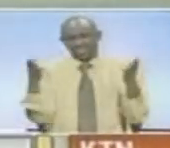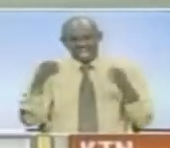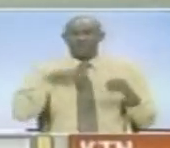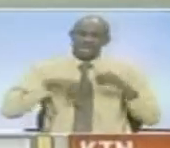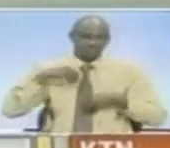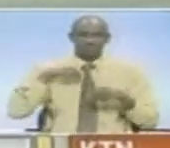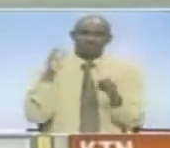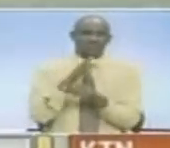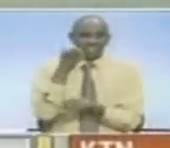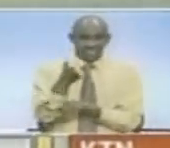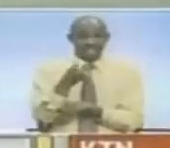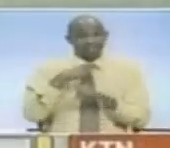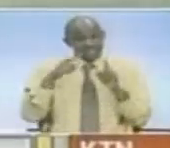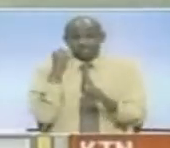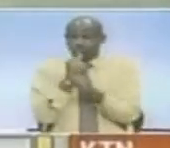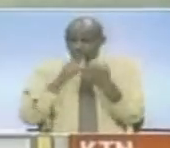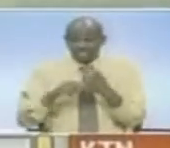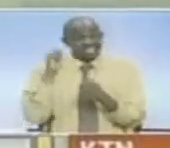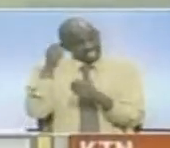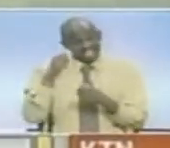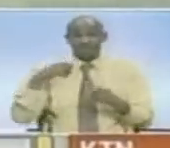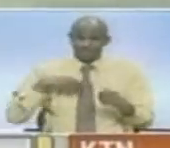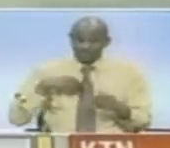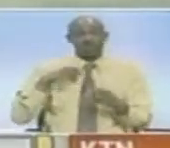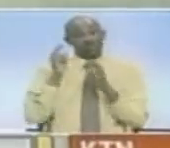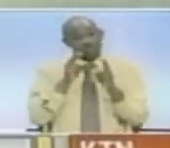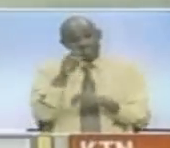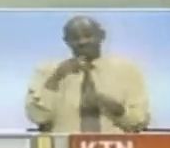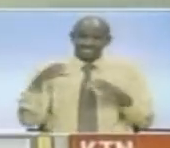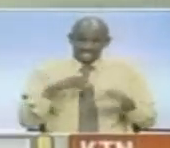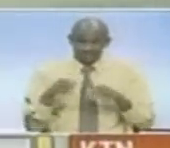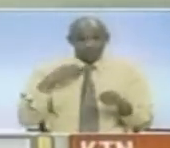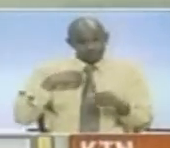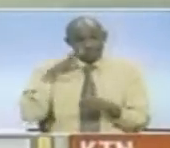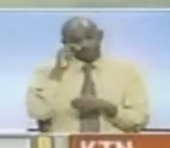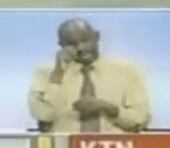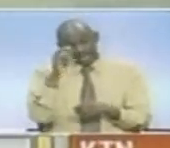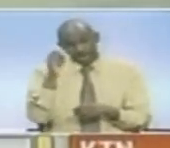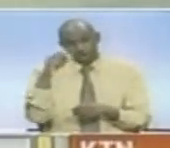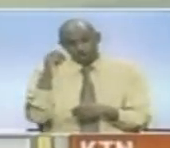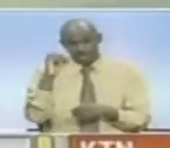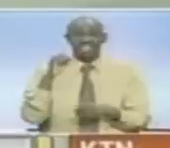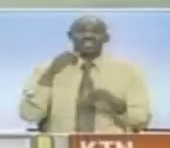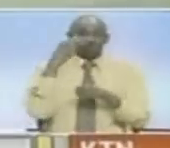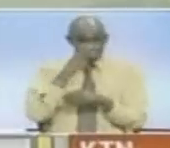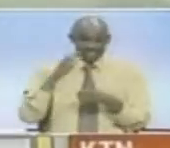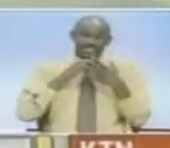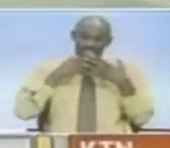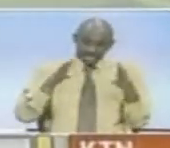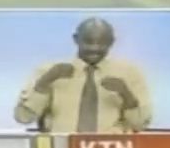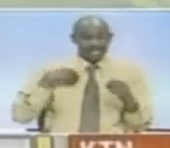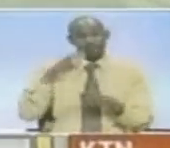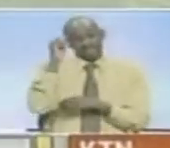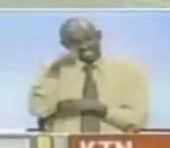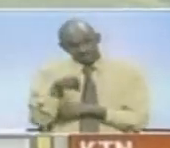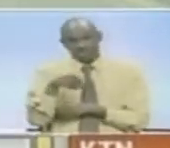Na wanaojipata kubanwa ni Wakenya walala hoi, kuanzia Tana River, Baragoi, Westgate hadi Mpeketoni. Ni nani